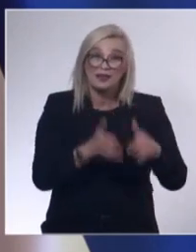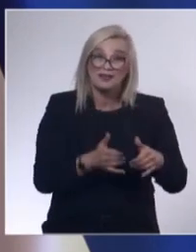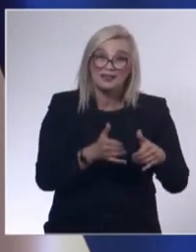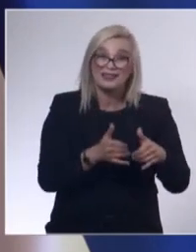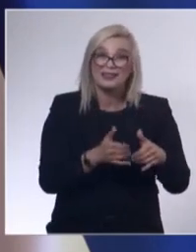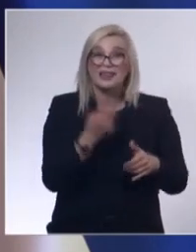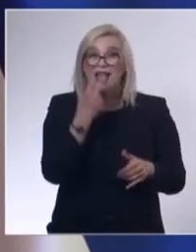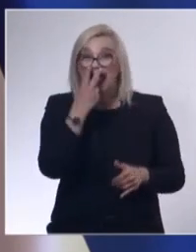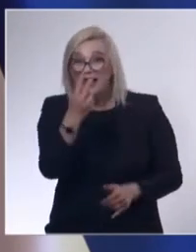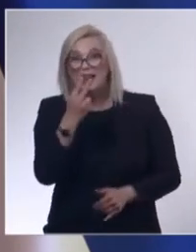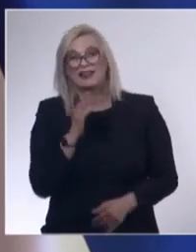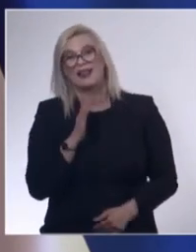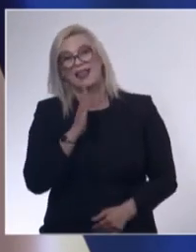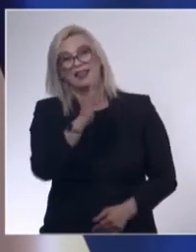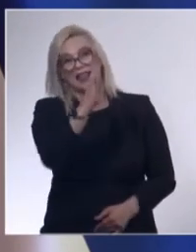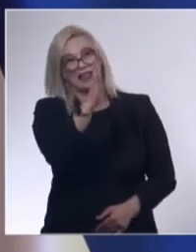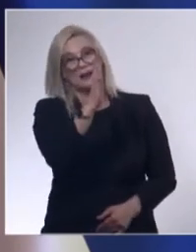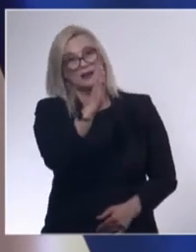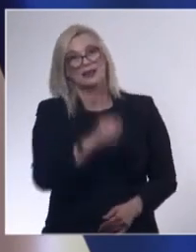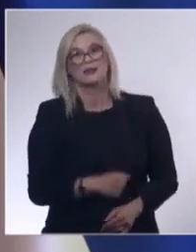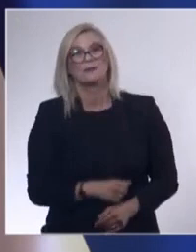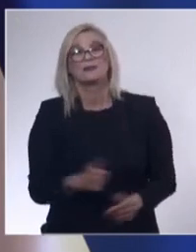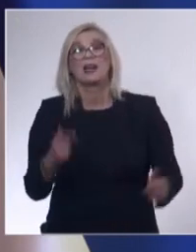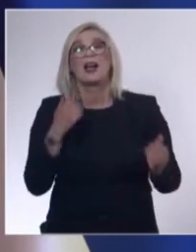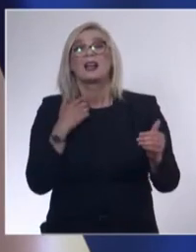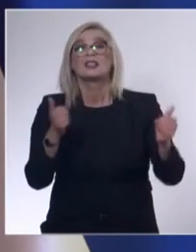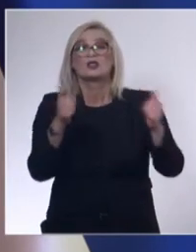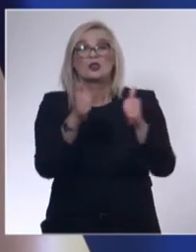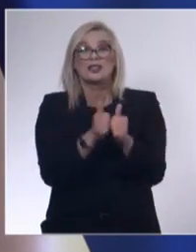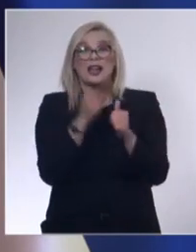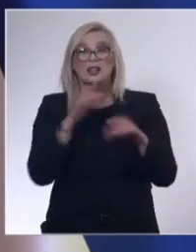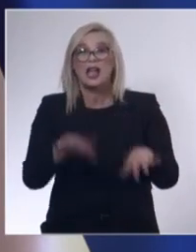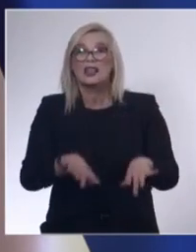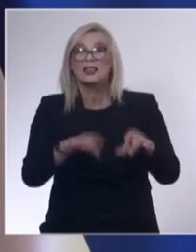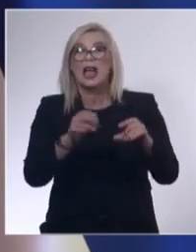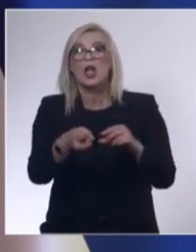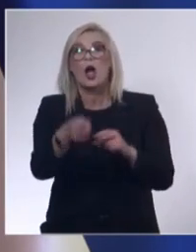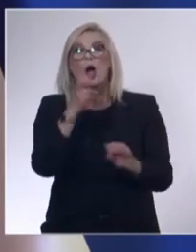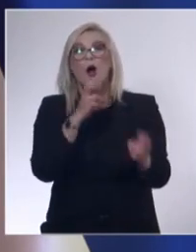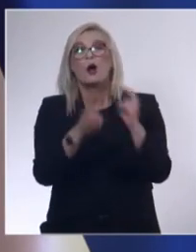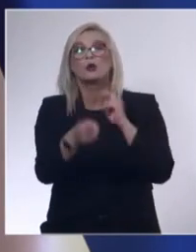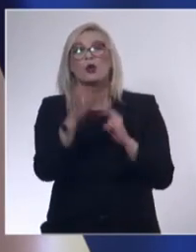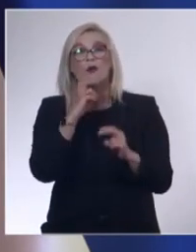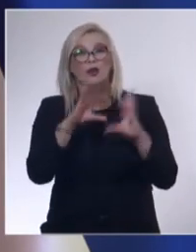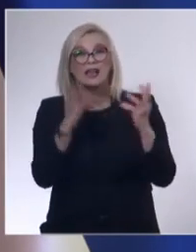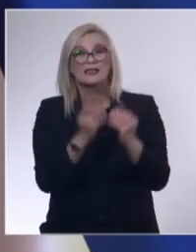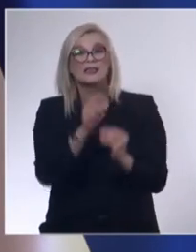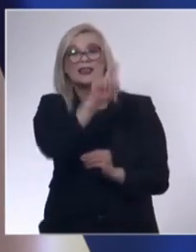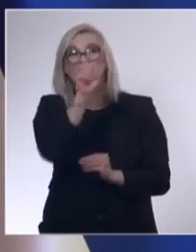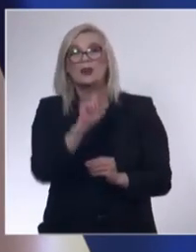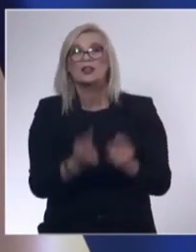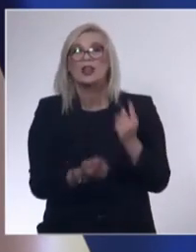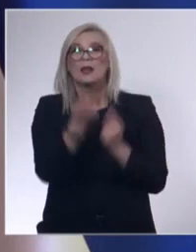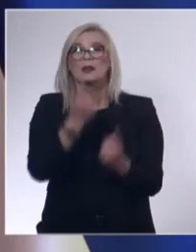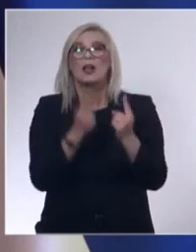гледање нанапред, но со заедничко наоѓање на одговор на сите прашања и предизвици кои што во